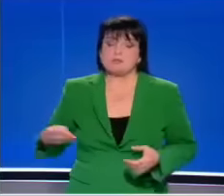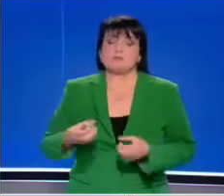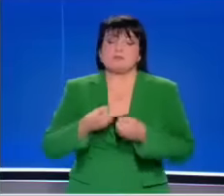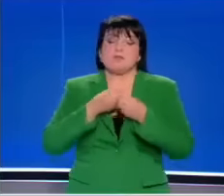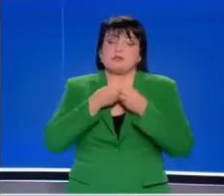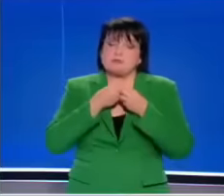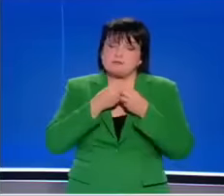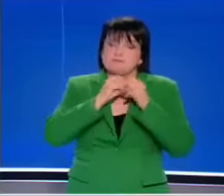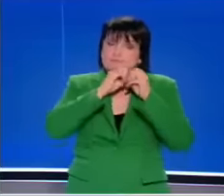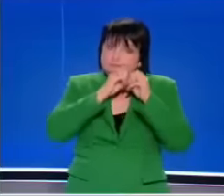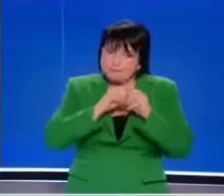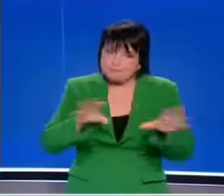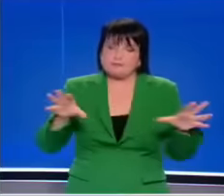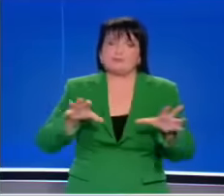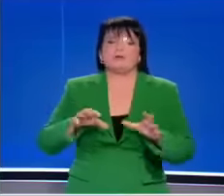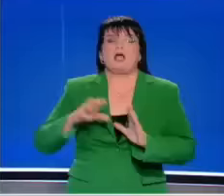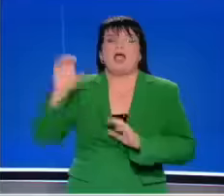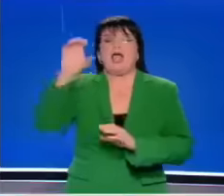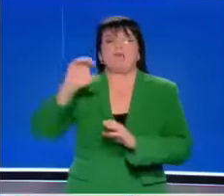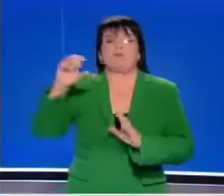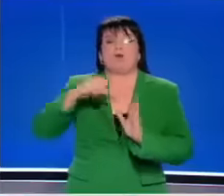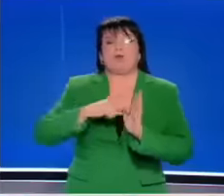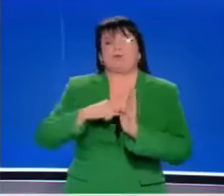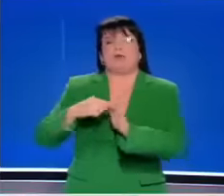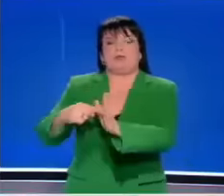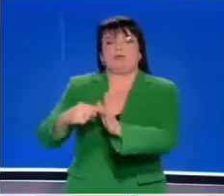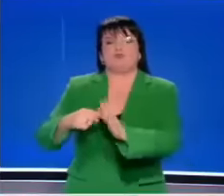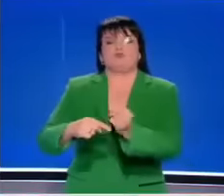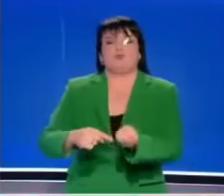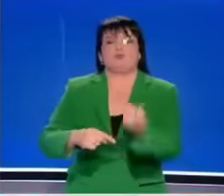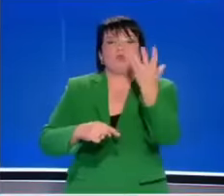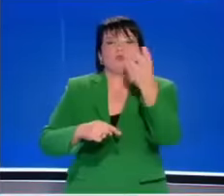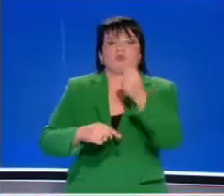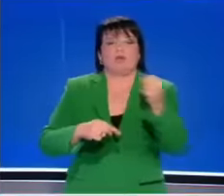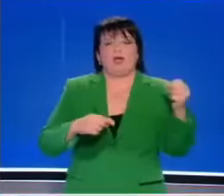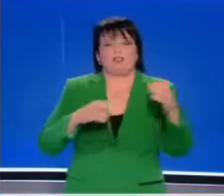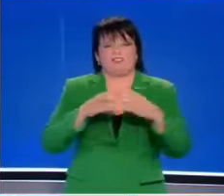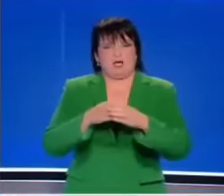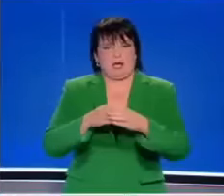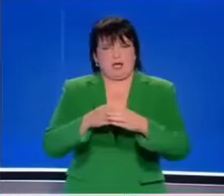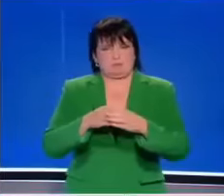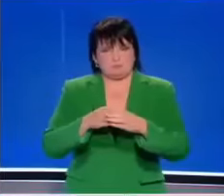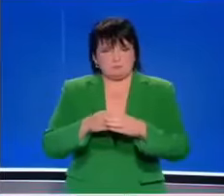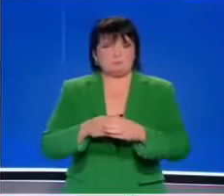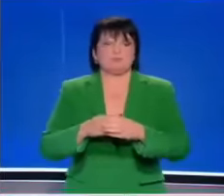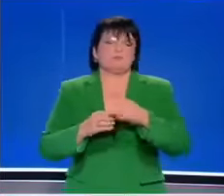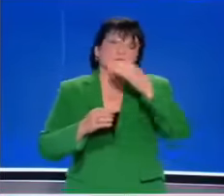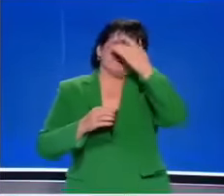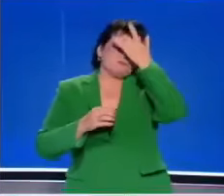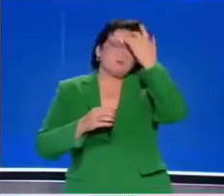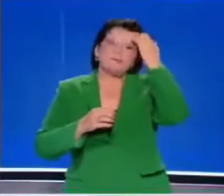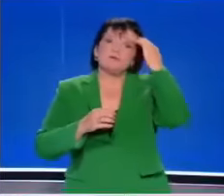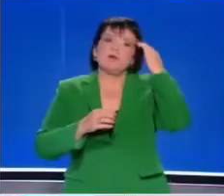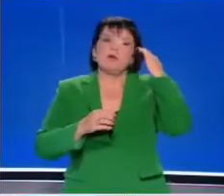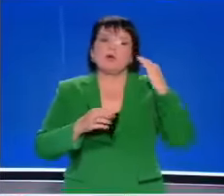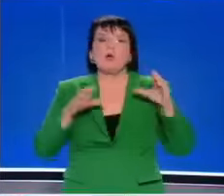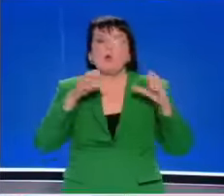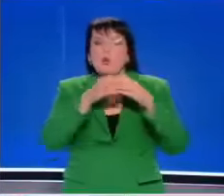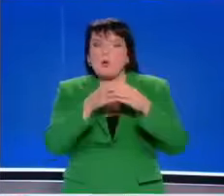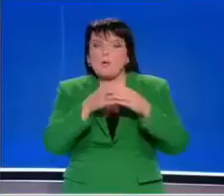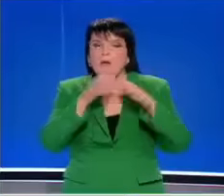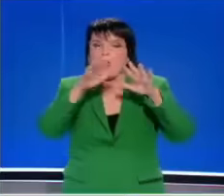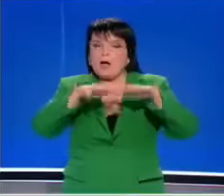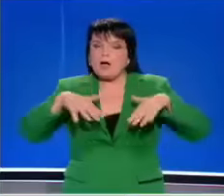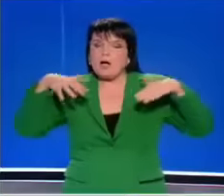εμπνεύσουμε την υπόλοιπη ευρώπη ότι υπάρχει μια σύγχρονη αριστερά μην ξεχνάμε ότι το european left και το left είναι το μικρότερο κόμμα στο